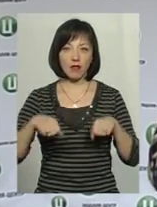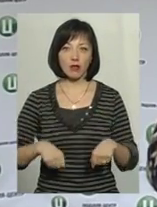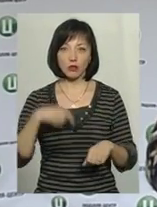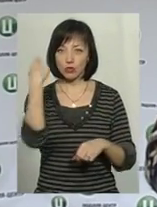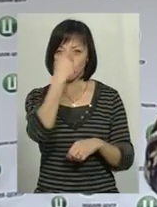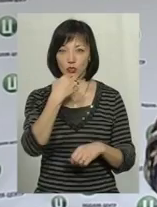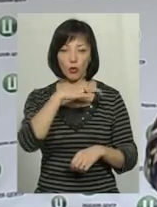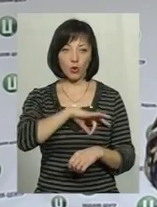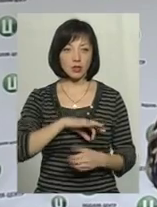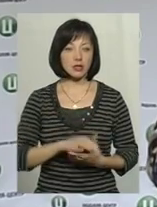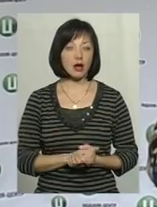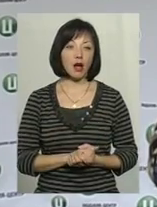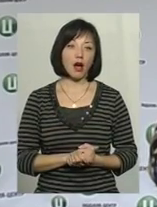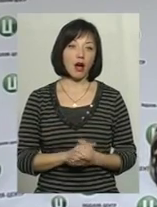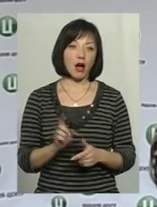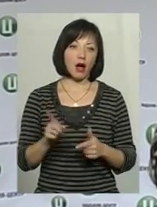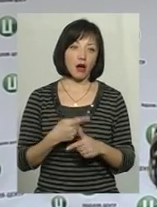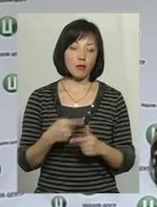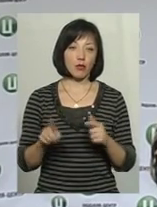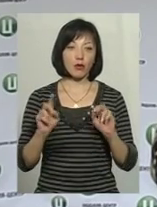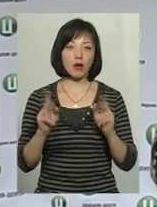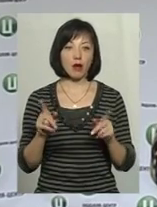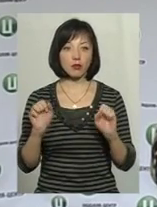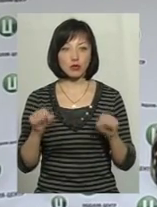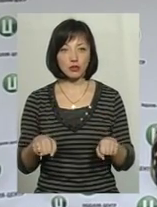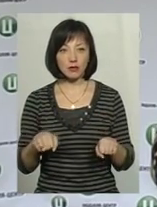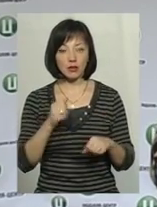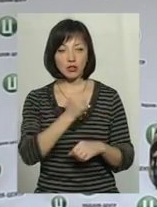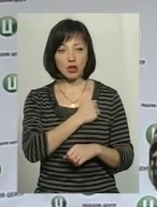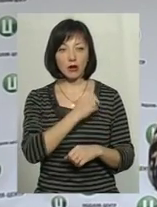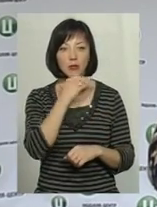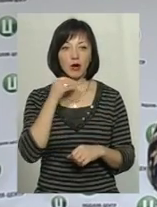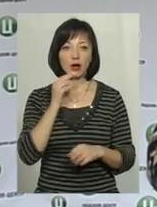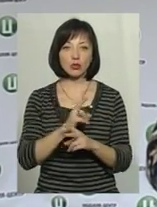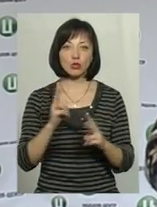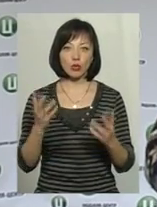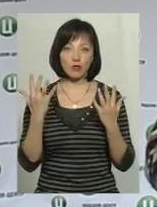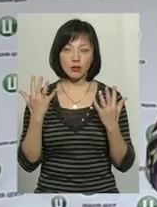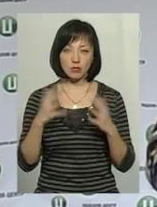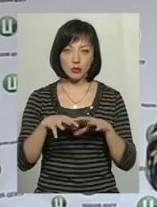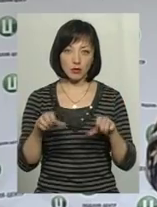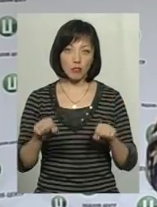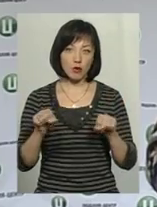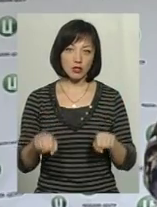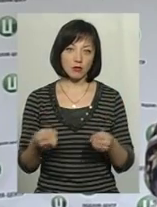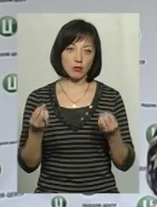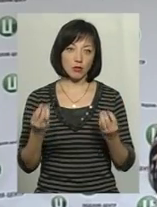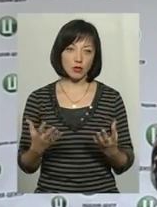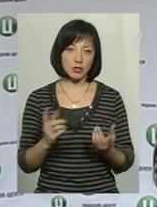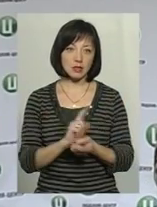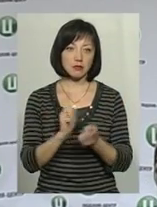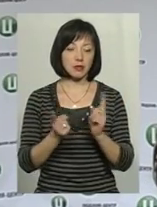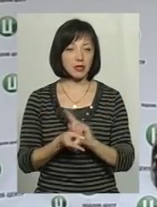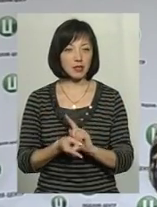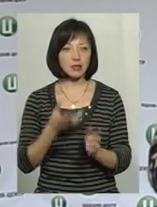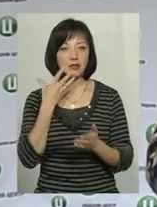особисту користь, або як можливість, як, на жаль, дуже багато хто з тих високопосадовців, як можливість просто дуже змінити